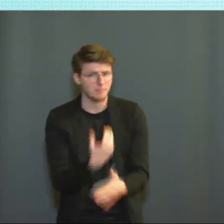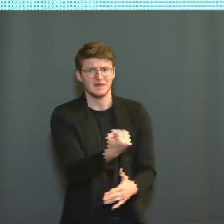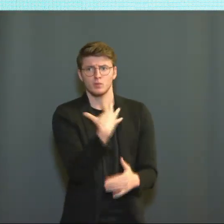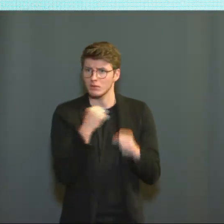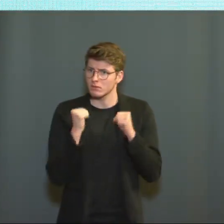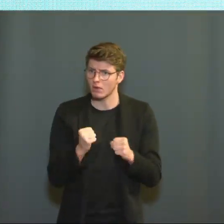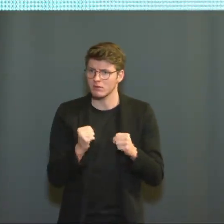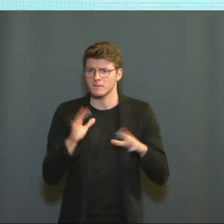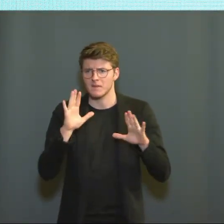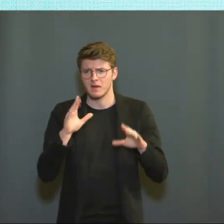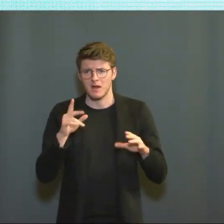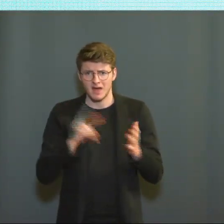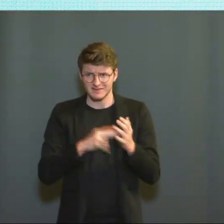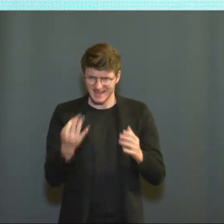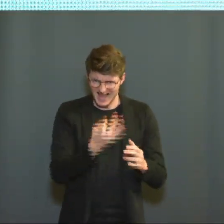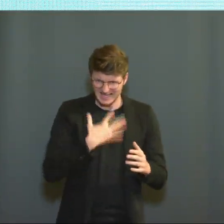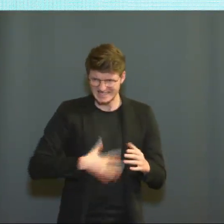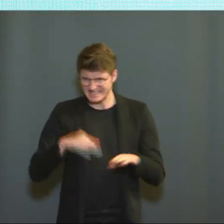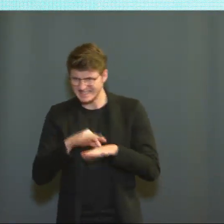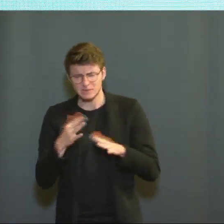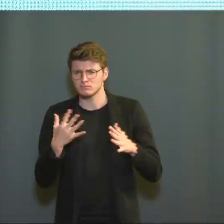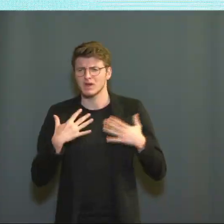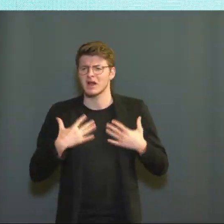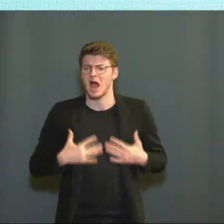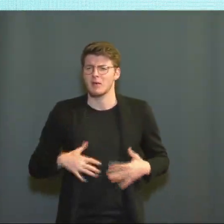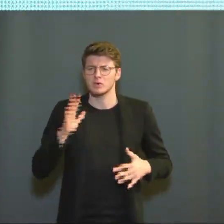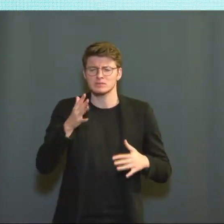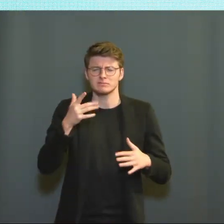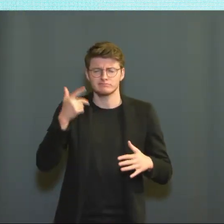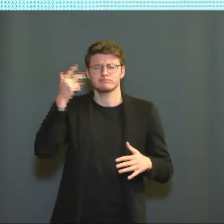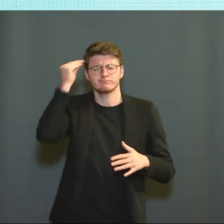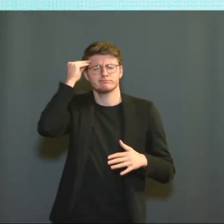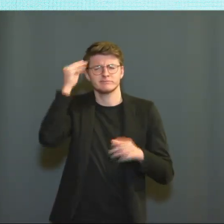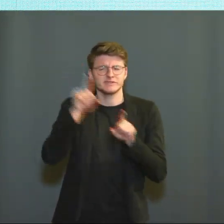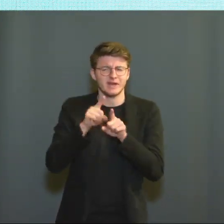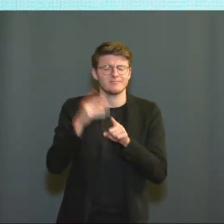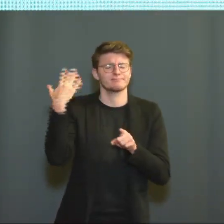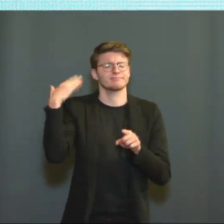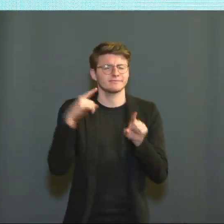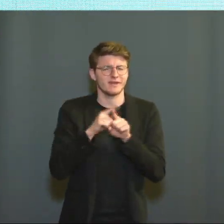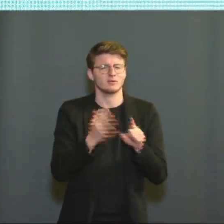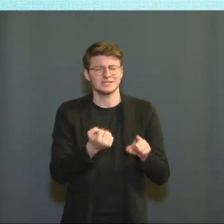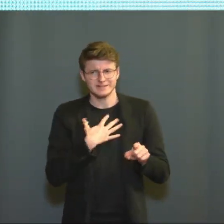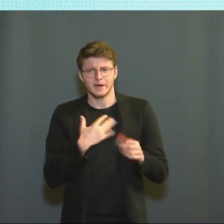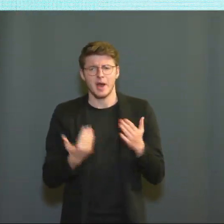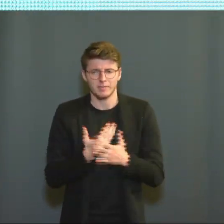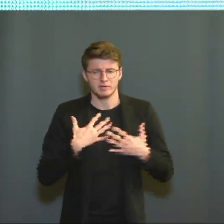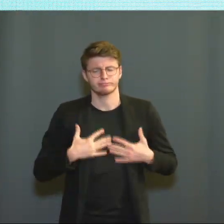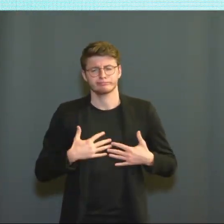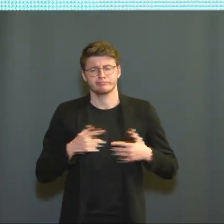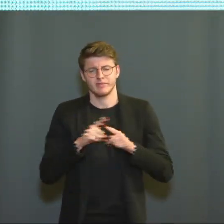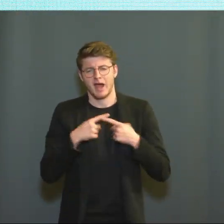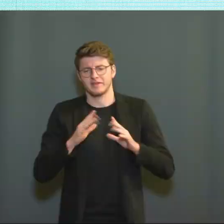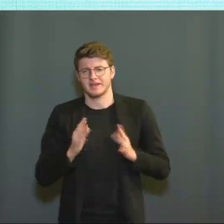erg. Het lichaam heeft nog een zeker geheugen opgebouwd na de eerste blootstelling, kan dan sneller en efficiënter reageren wanneer het opnieuw